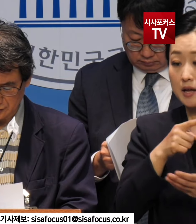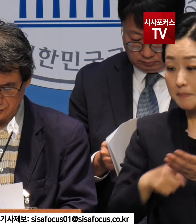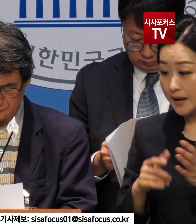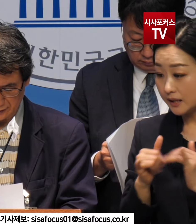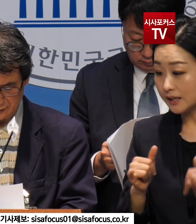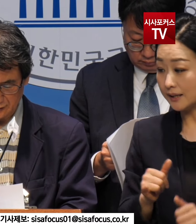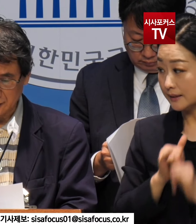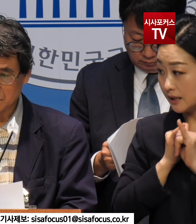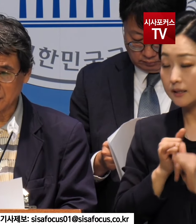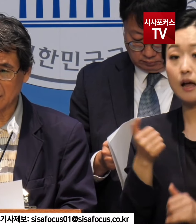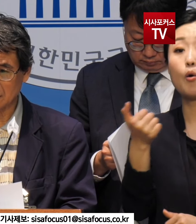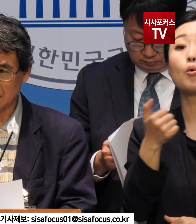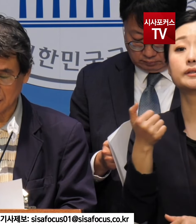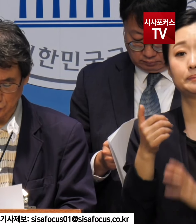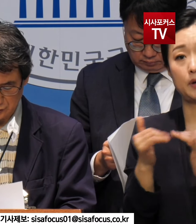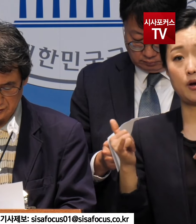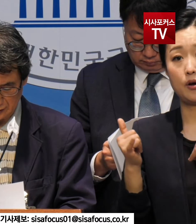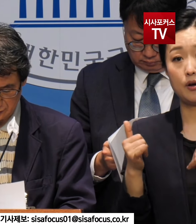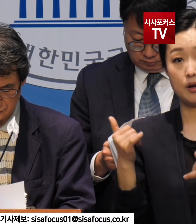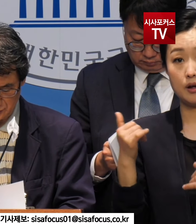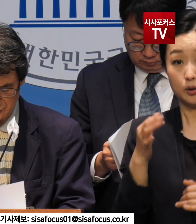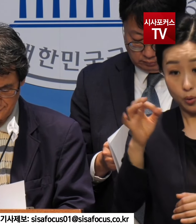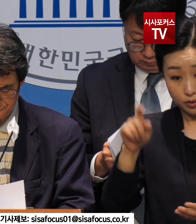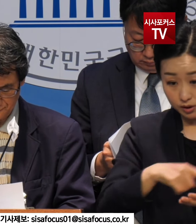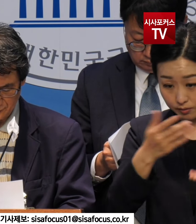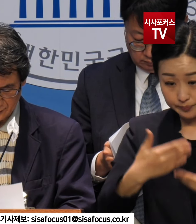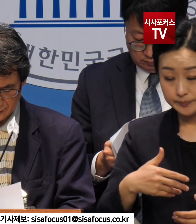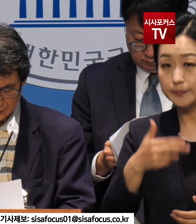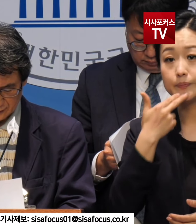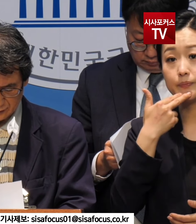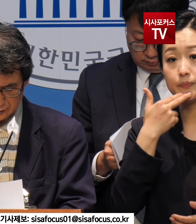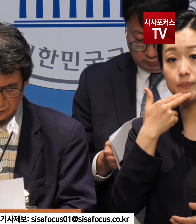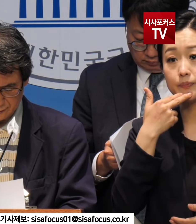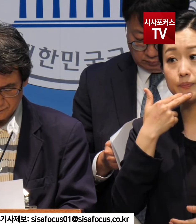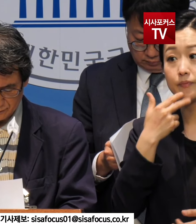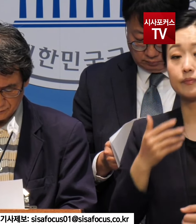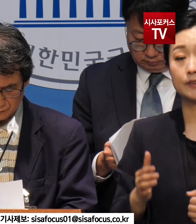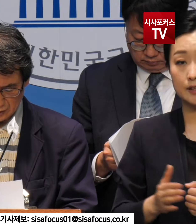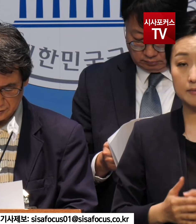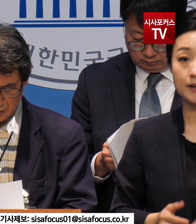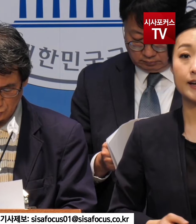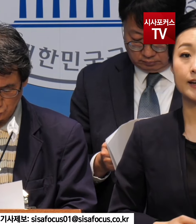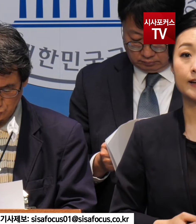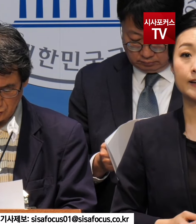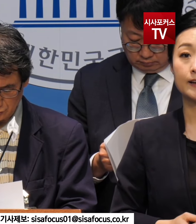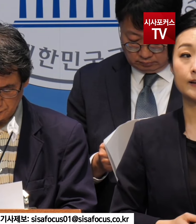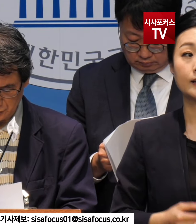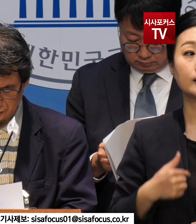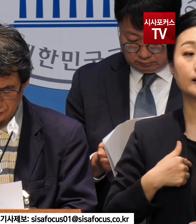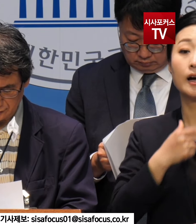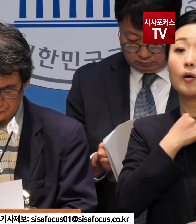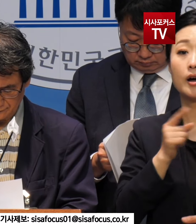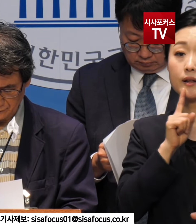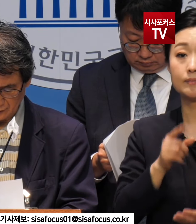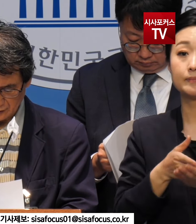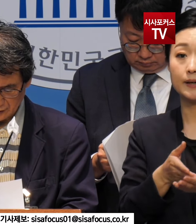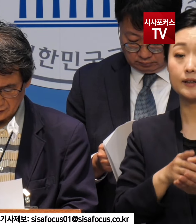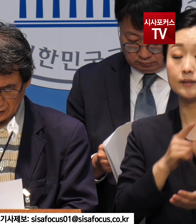목숨을 잃었지만 피해는 회복되지 않았습니다. 그래서 마지막으로 주장하고 싶은